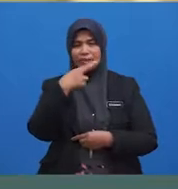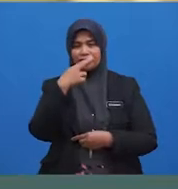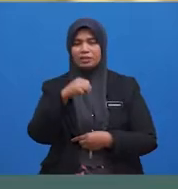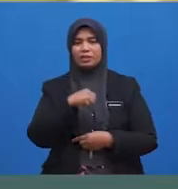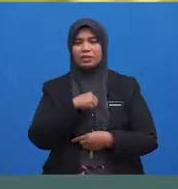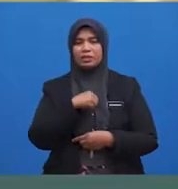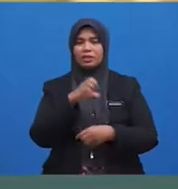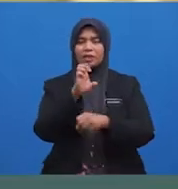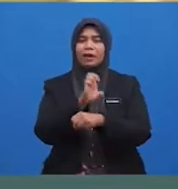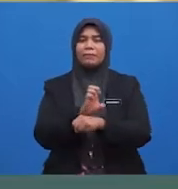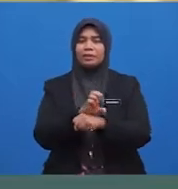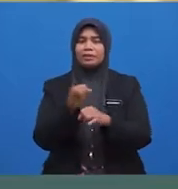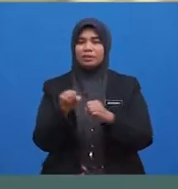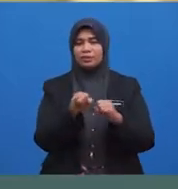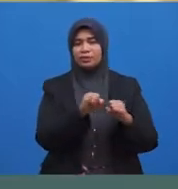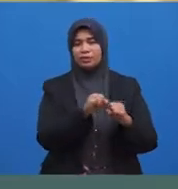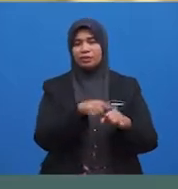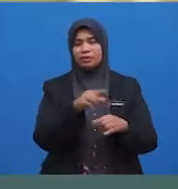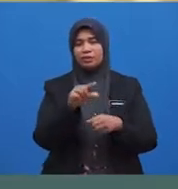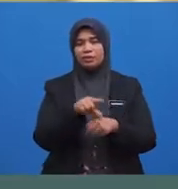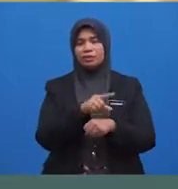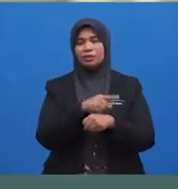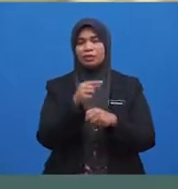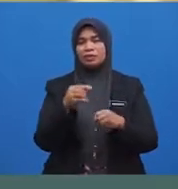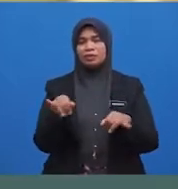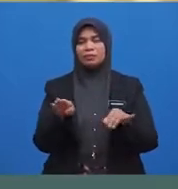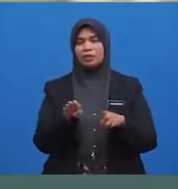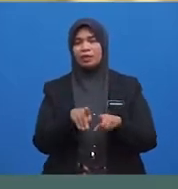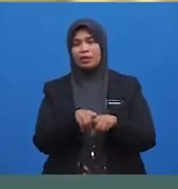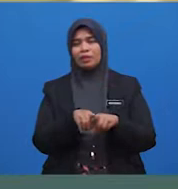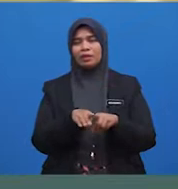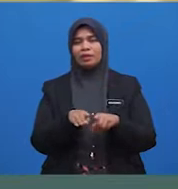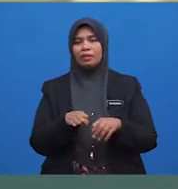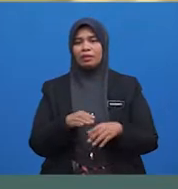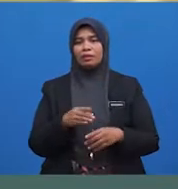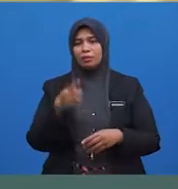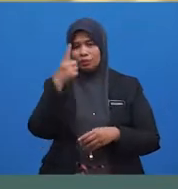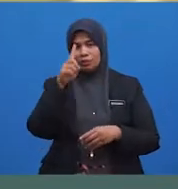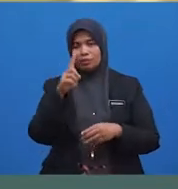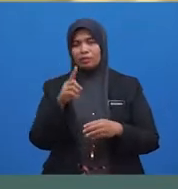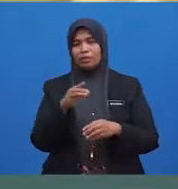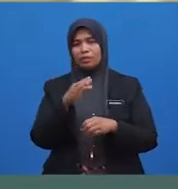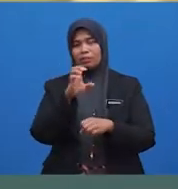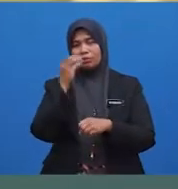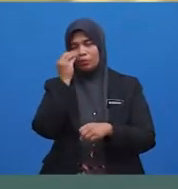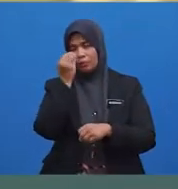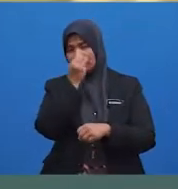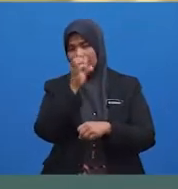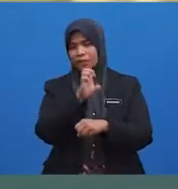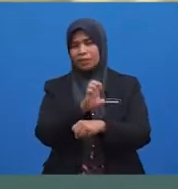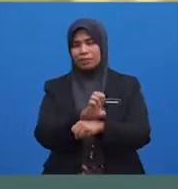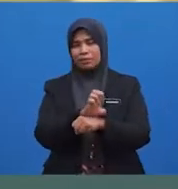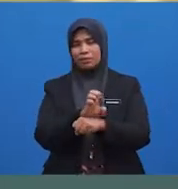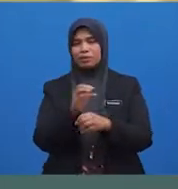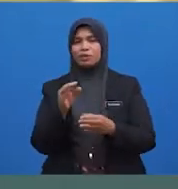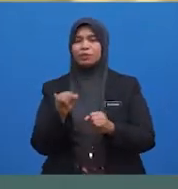juga pernah digunakan secara meluas sebagai mata wang dalam urusan perdagangan. Malah bunga emas juga pernah digunakan